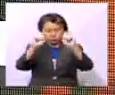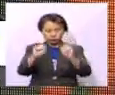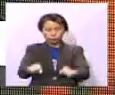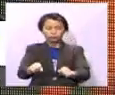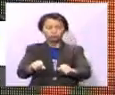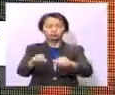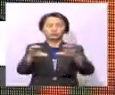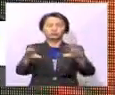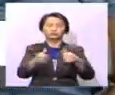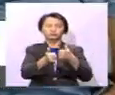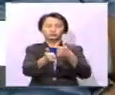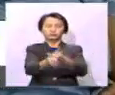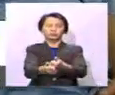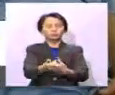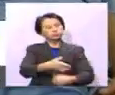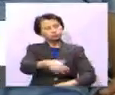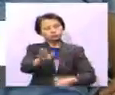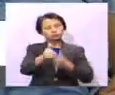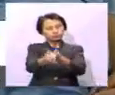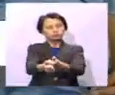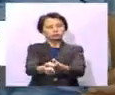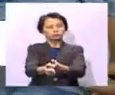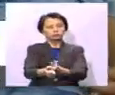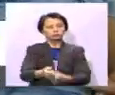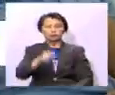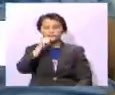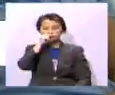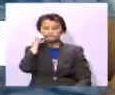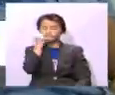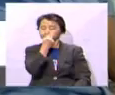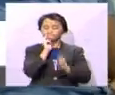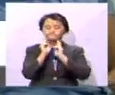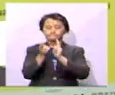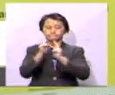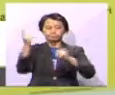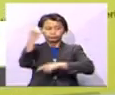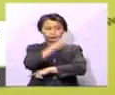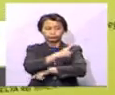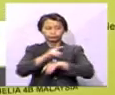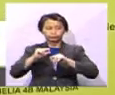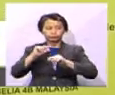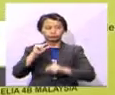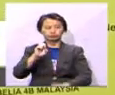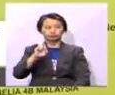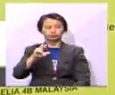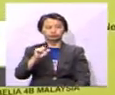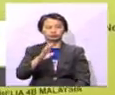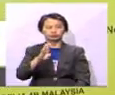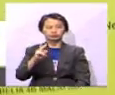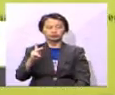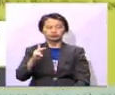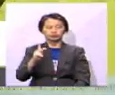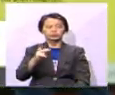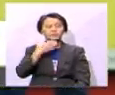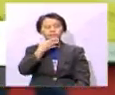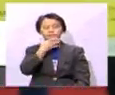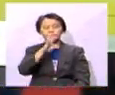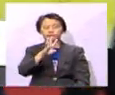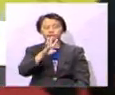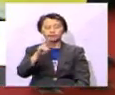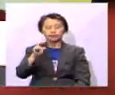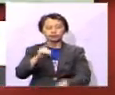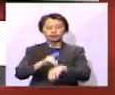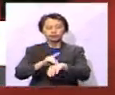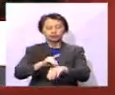penuhi nanti, insyaAllah. Datuk Seri Najib berucap merasmikan Hari Gerakan Belia 4B Malaysia dan Karnival Sukan Muhibah